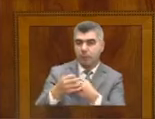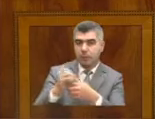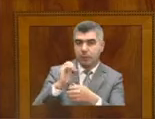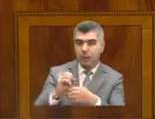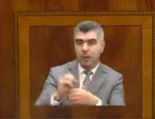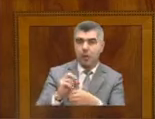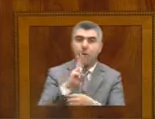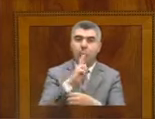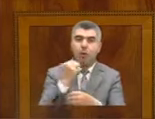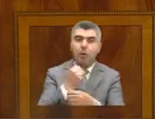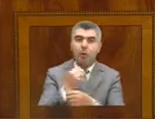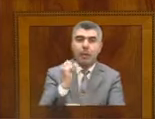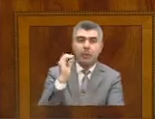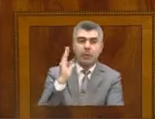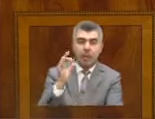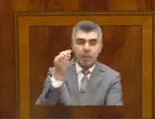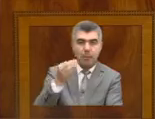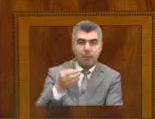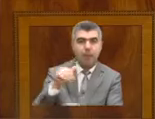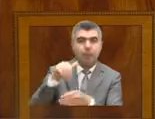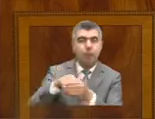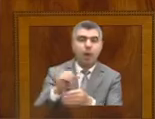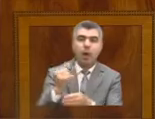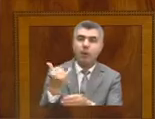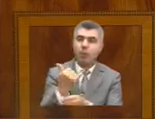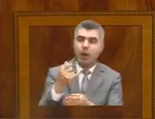من مردوديات المحفظة العمومية.